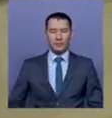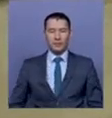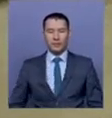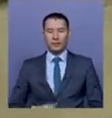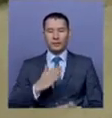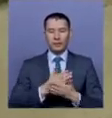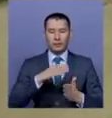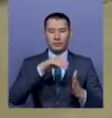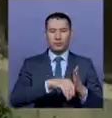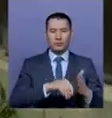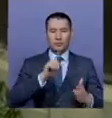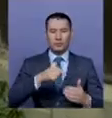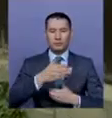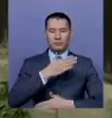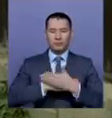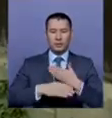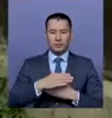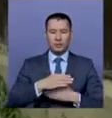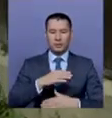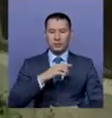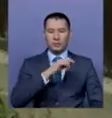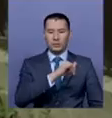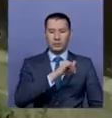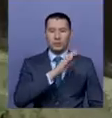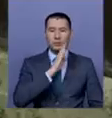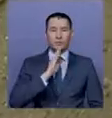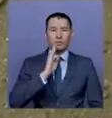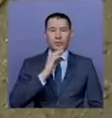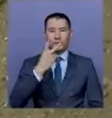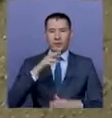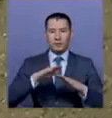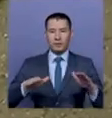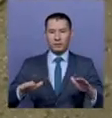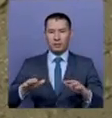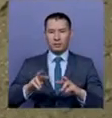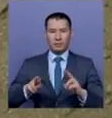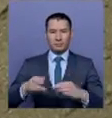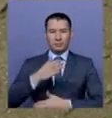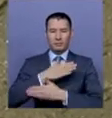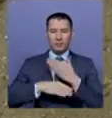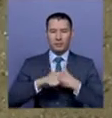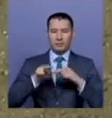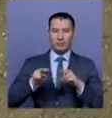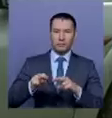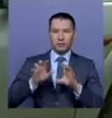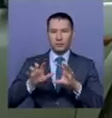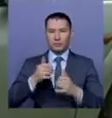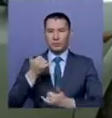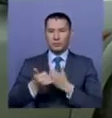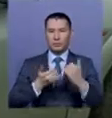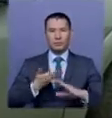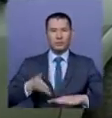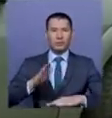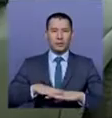мүгедек азаматтар бар. Гүлнар Сабирова екі мүгедек баланы асырап отырған ана, балаларының жәрдемақысымен күнелтіп отырған отбасы үшін